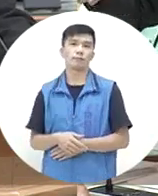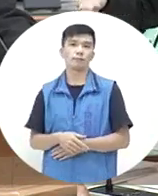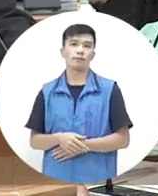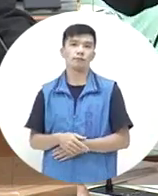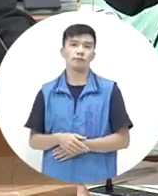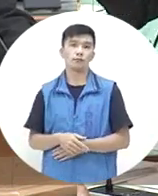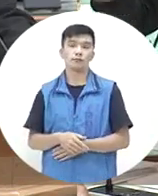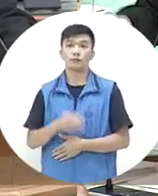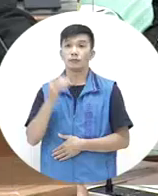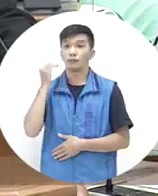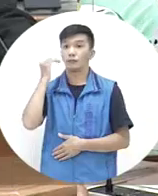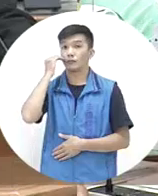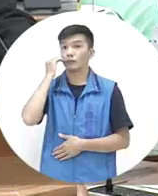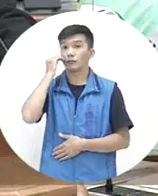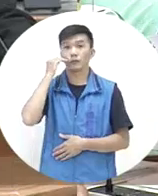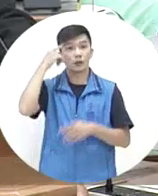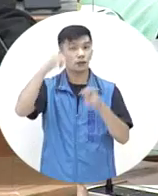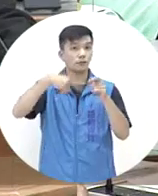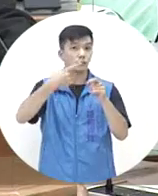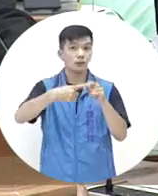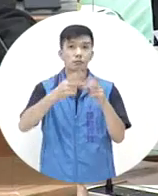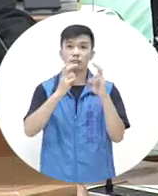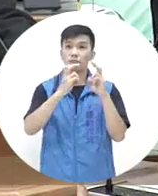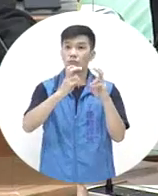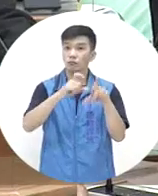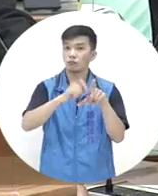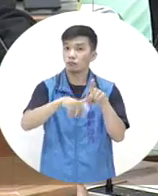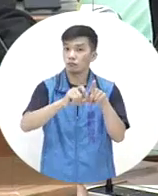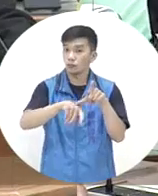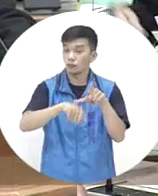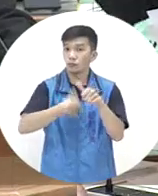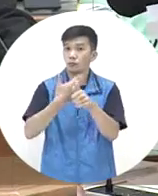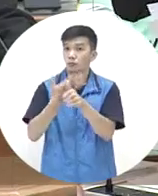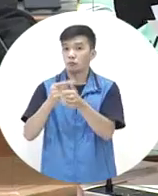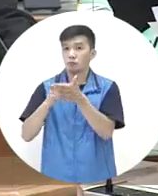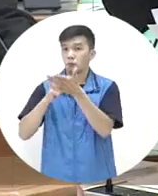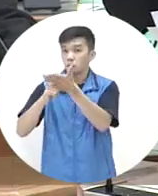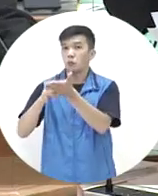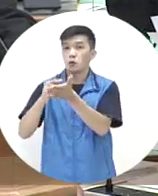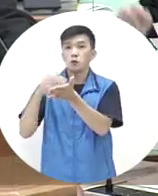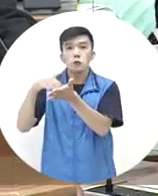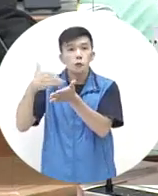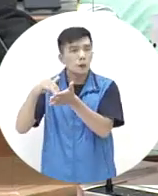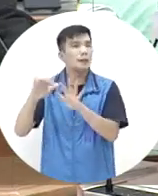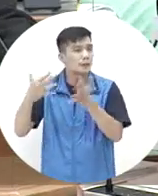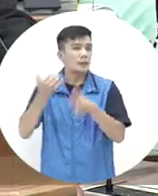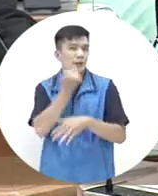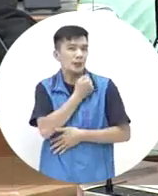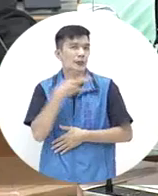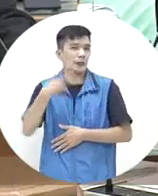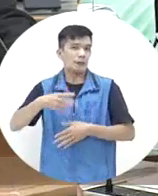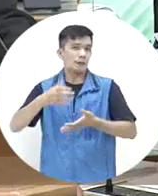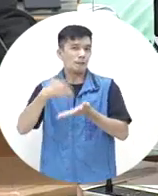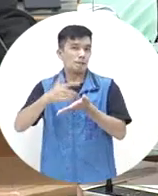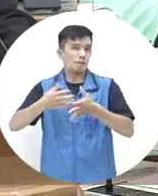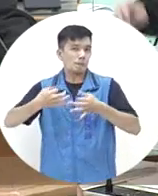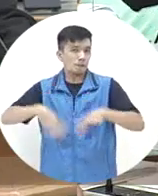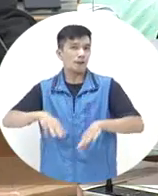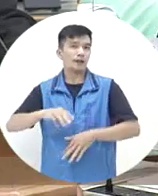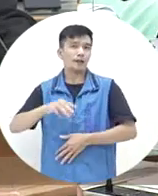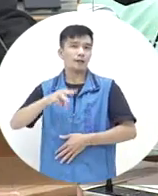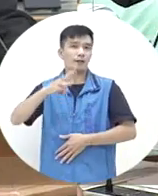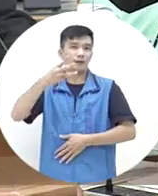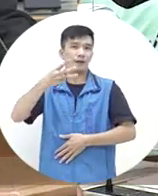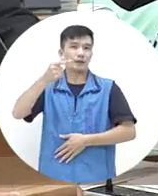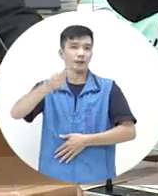那加上说明年新北捷运公司给议会的预算预计还要再亏损吼 ,3.6 亿。市长啊啊等于你